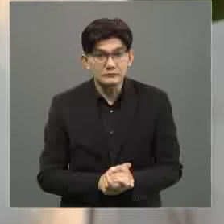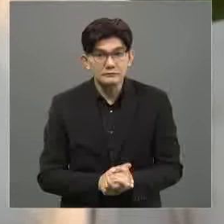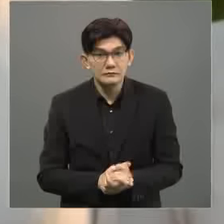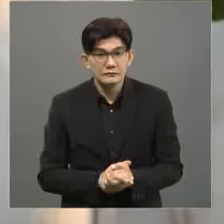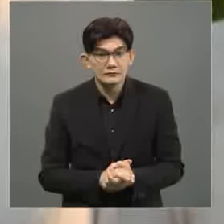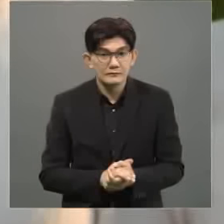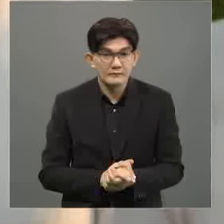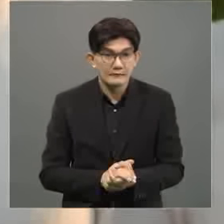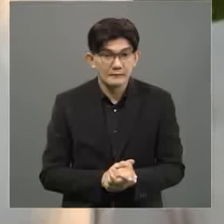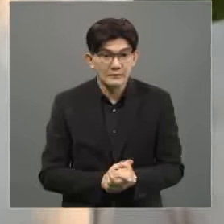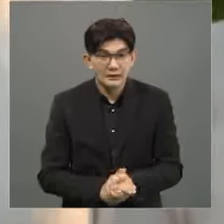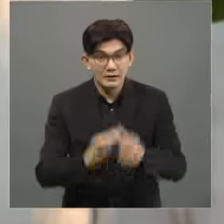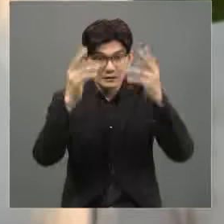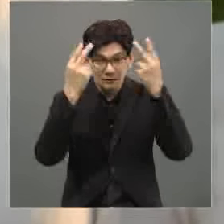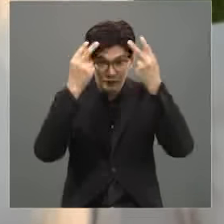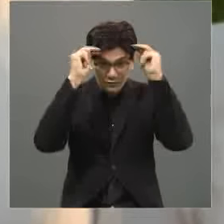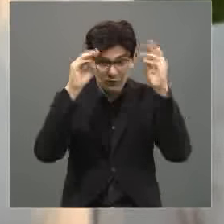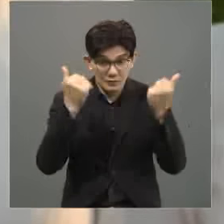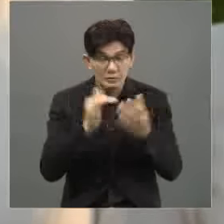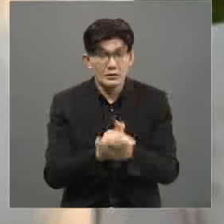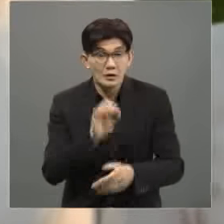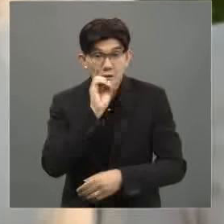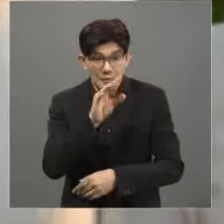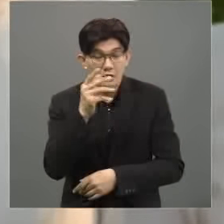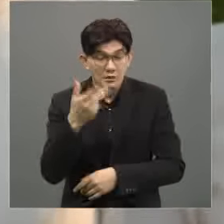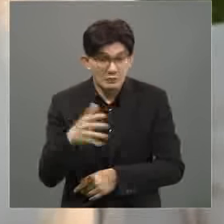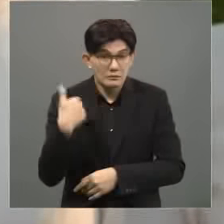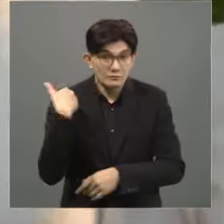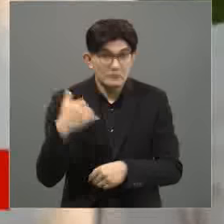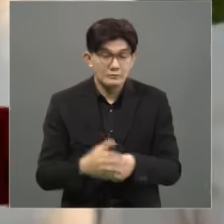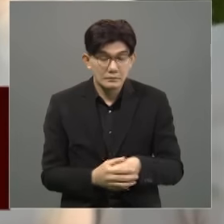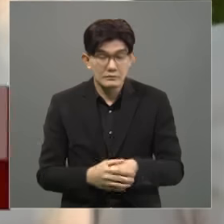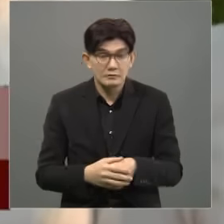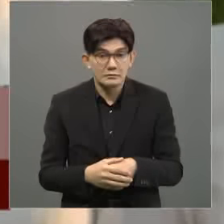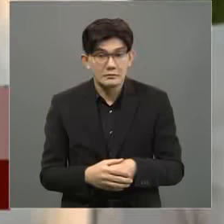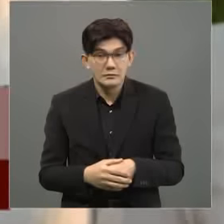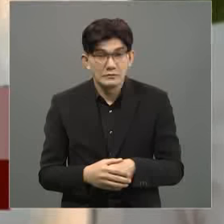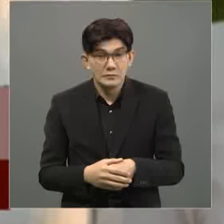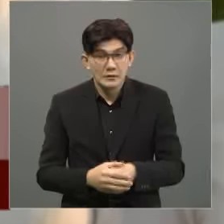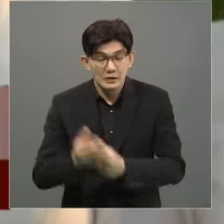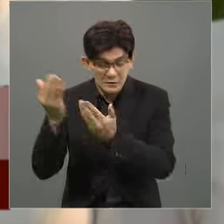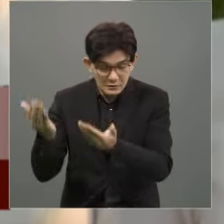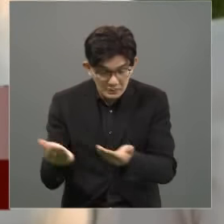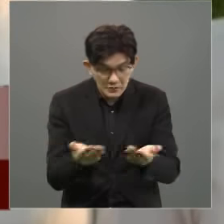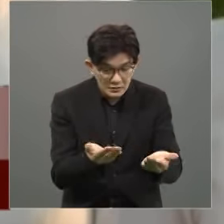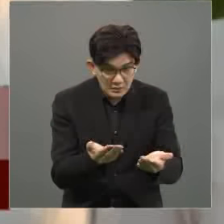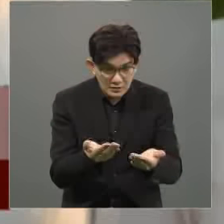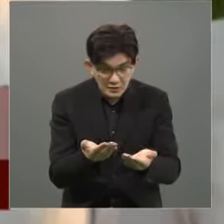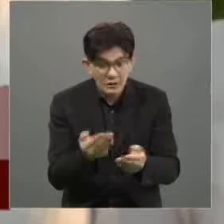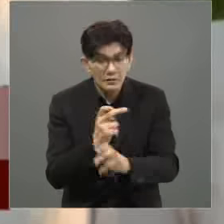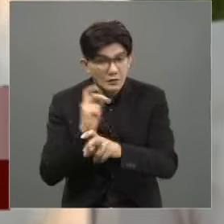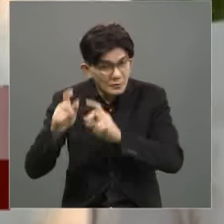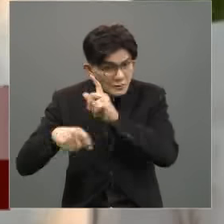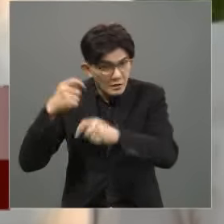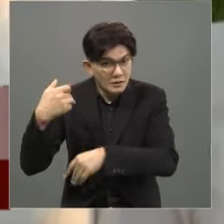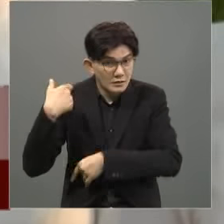ก็ท่านนายกรัฐมนตรีได้ดำริมานานแล้วว่าจะอัญเชิญพระสารีริกธา